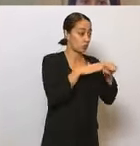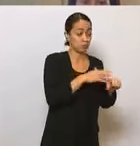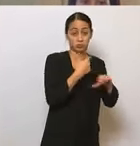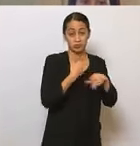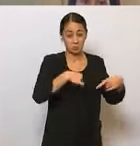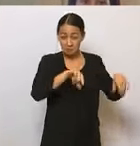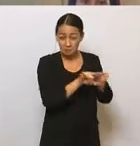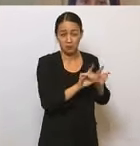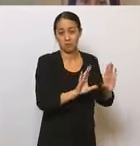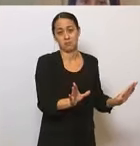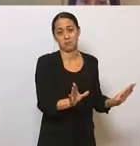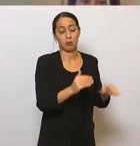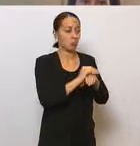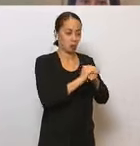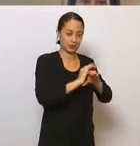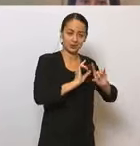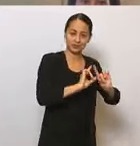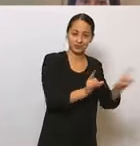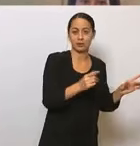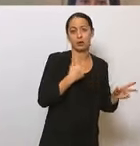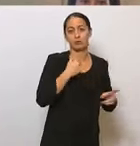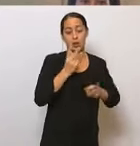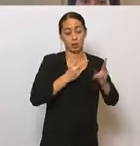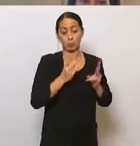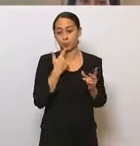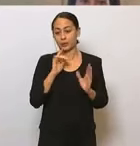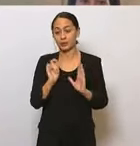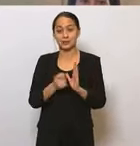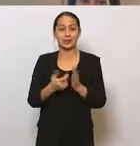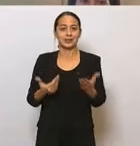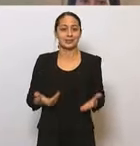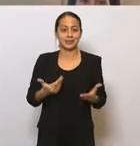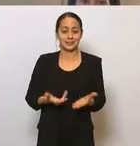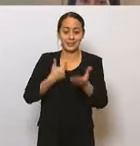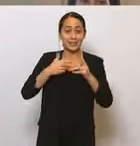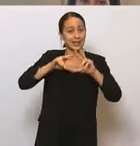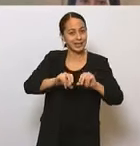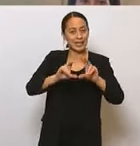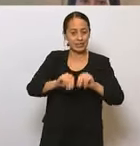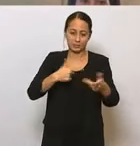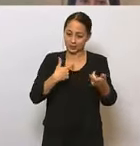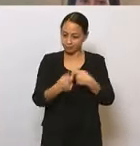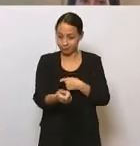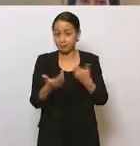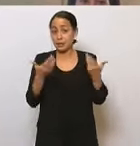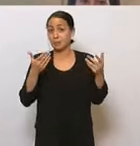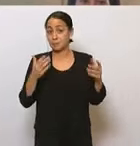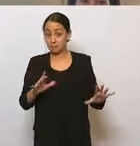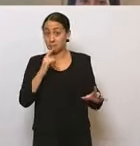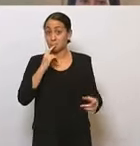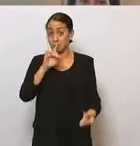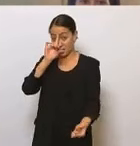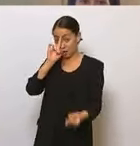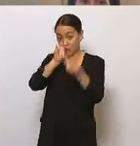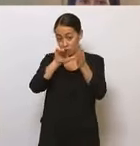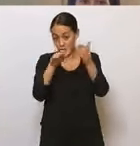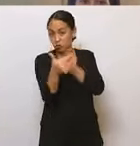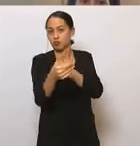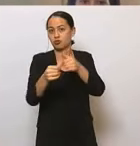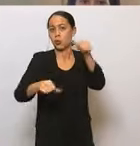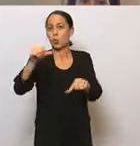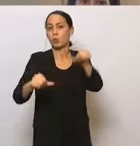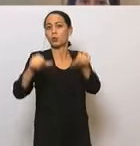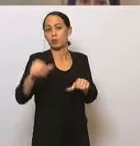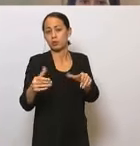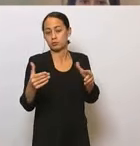différentes, et ça va peut-être trop loin de l'expliquer ici. Mais l'enjeu de concurrence, d'une concurrence plus juste